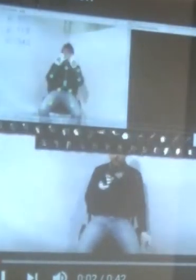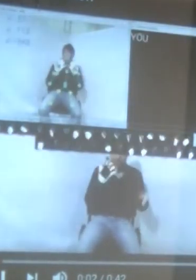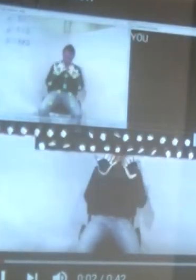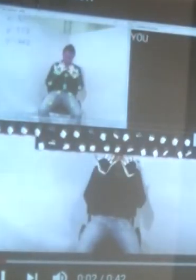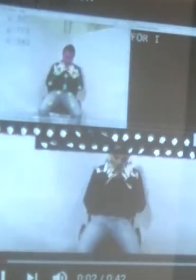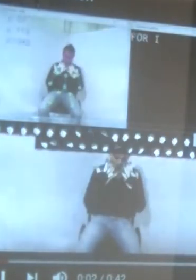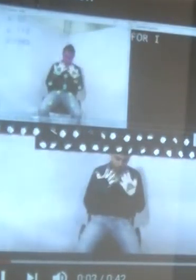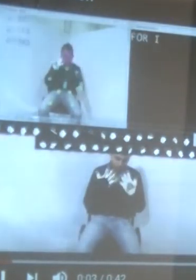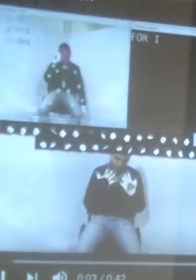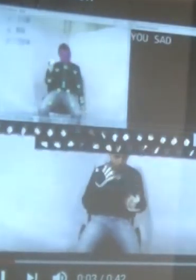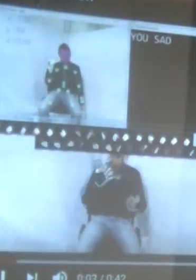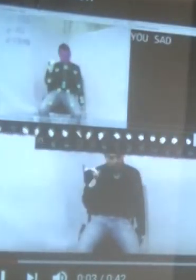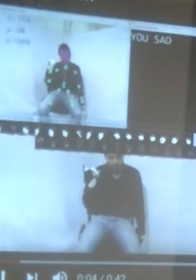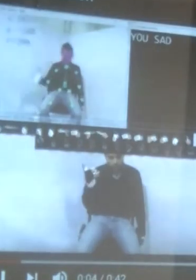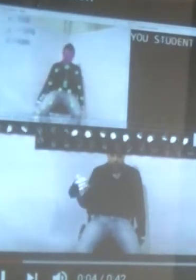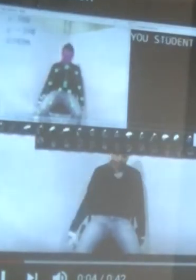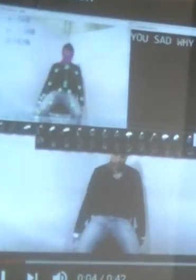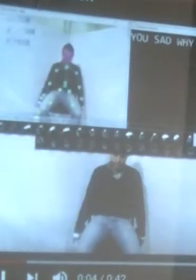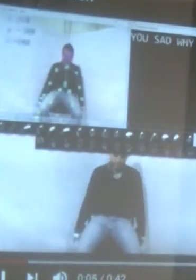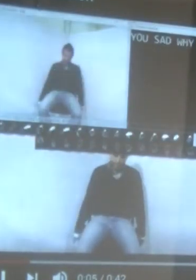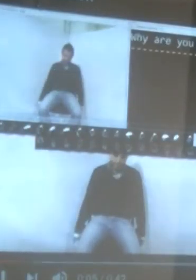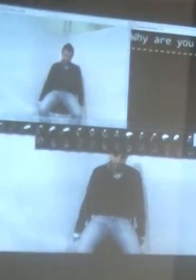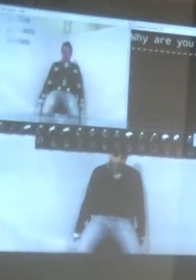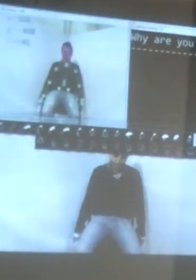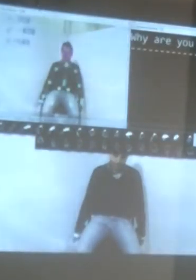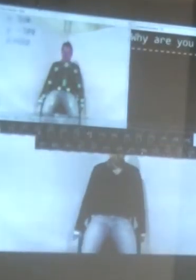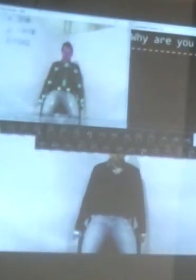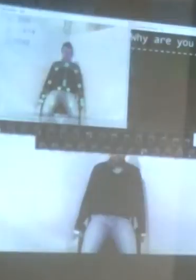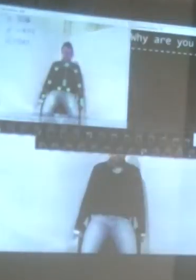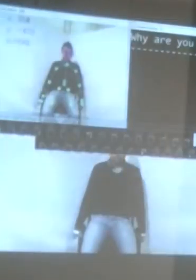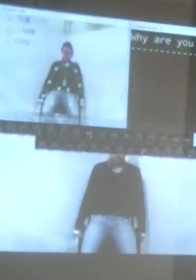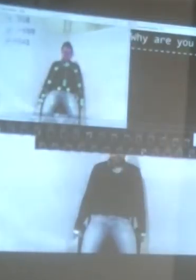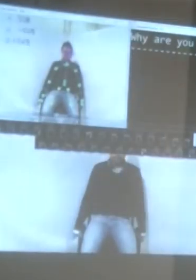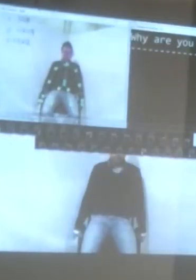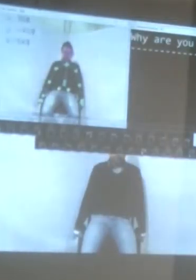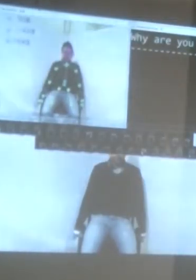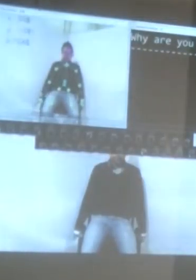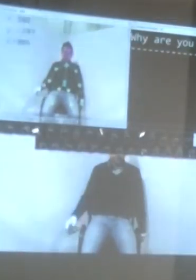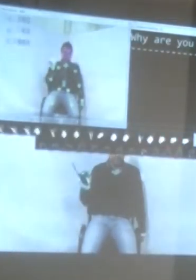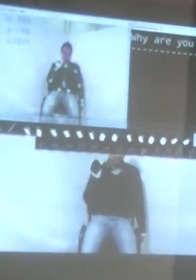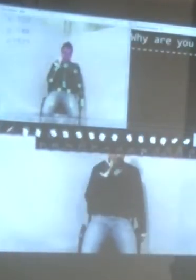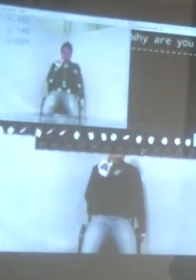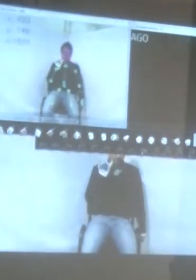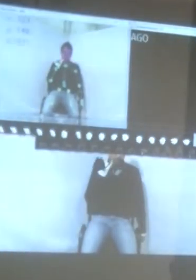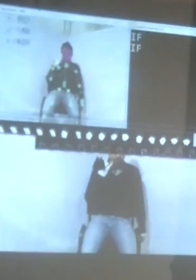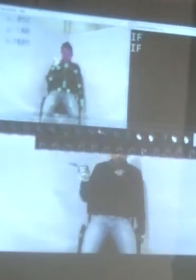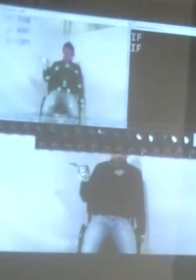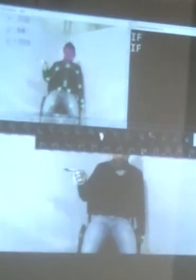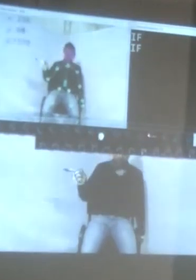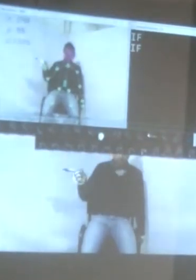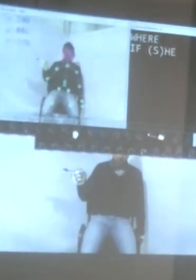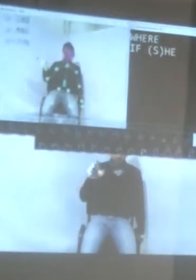Jó. És akkor van egy kis videó is arról, hogy működik a